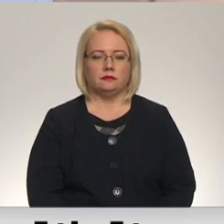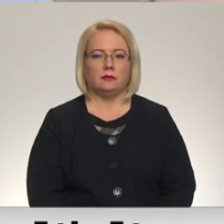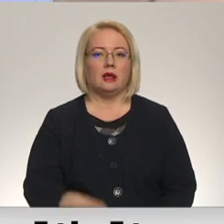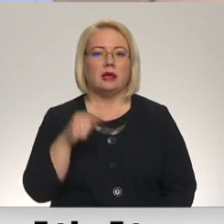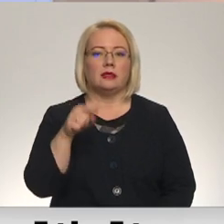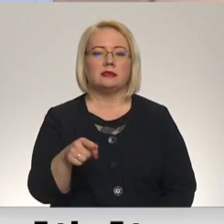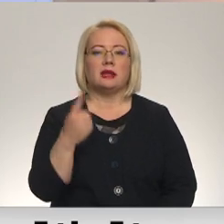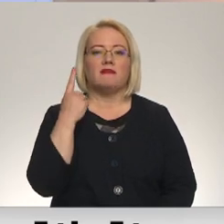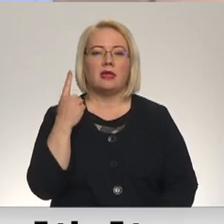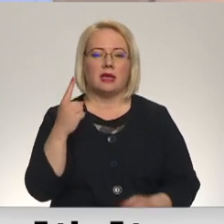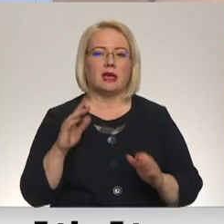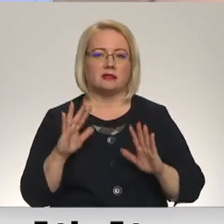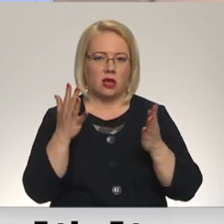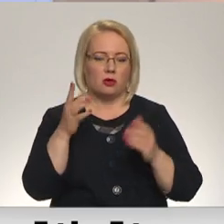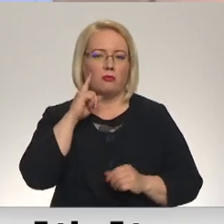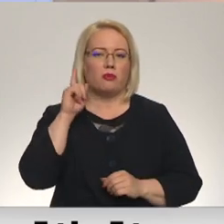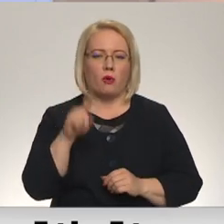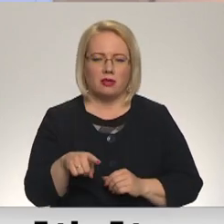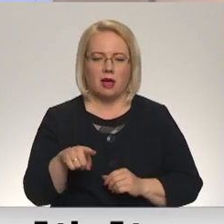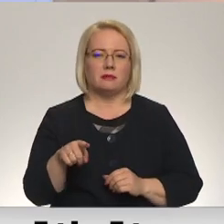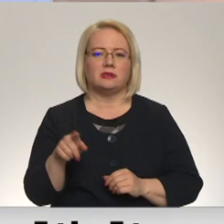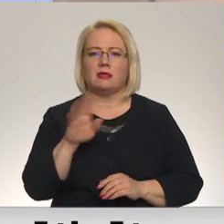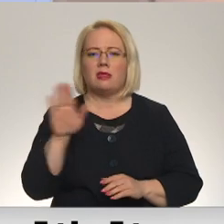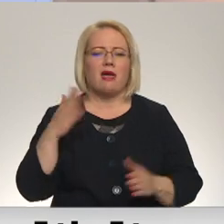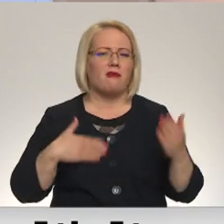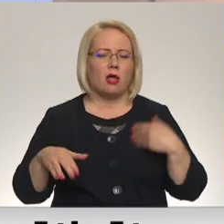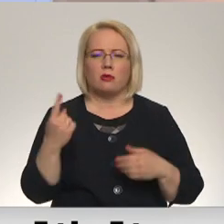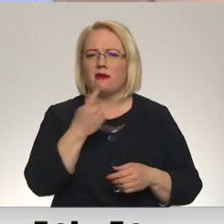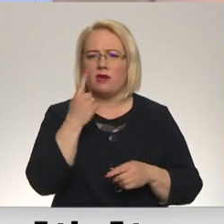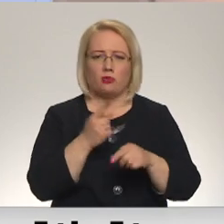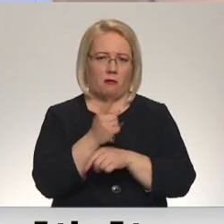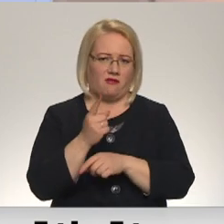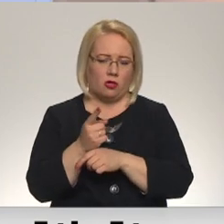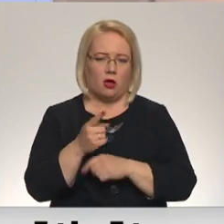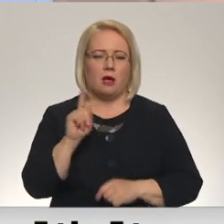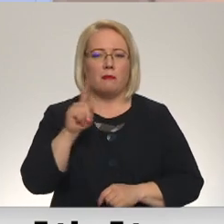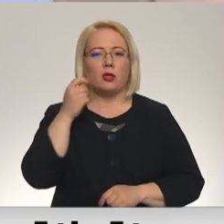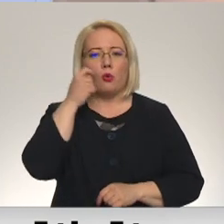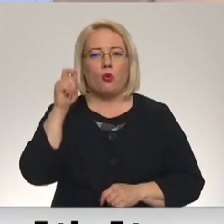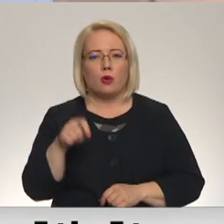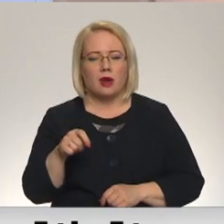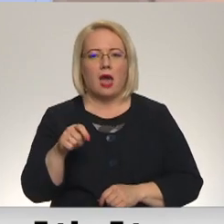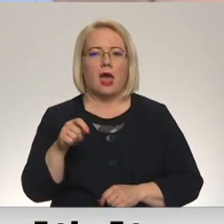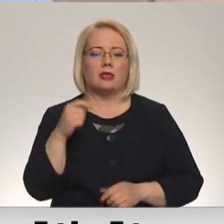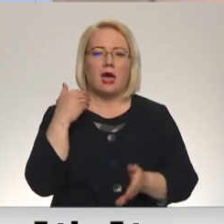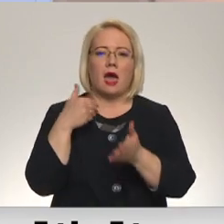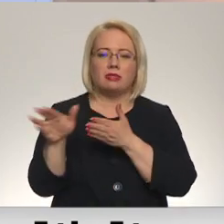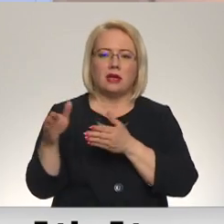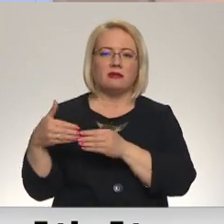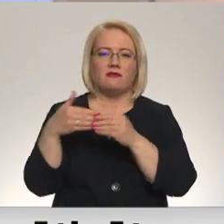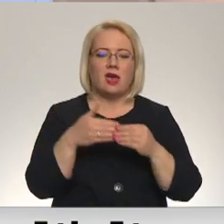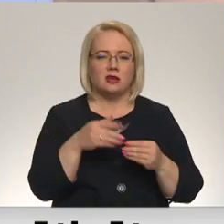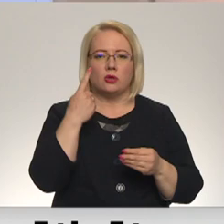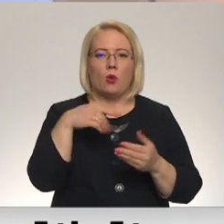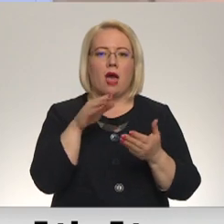Tas ir vienīgais gadījums. Protams, nekādā gadījumā nevēlos nevienu apvainot, bet vienu Ukraini transporta vadītājs atteica vest no Rēzeknes